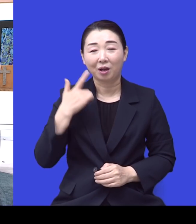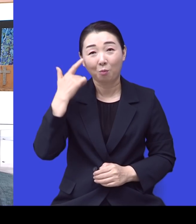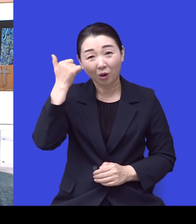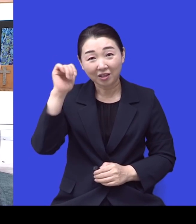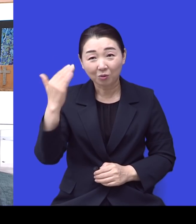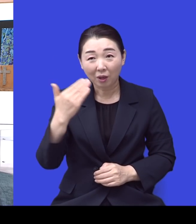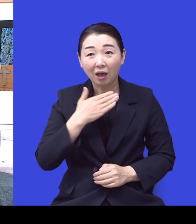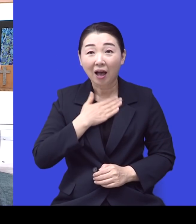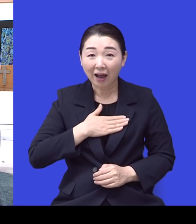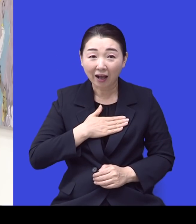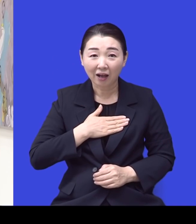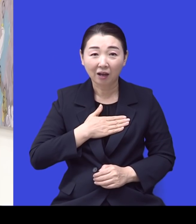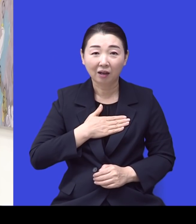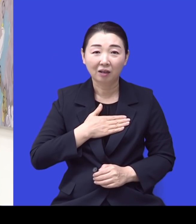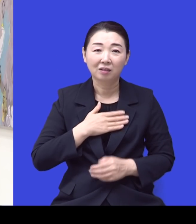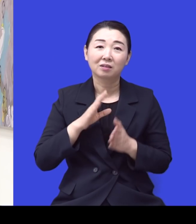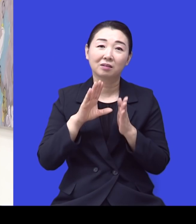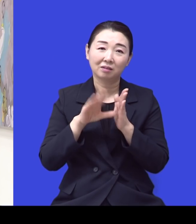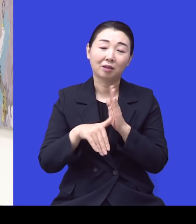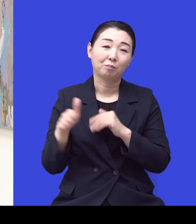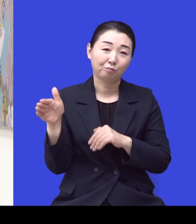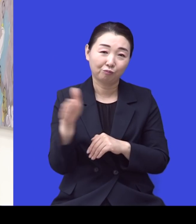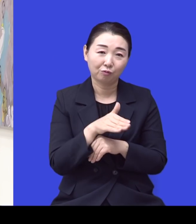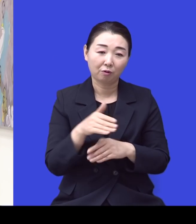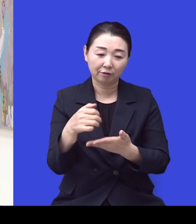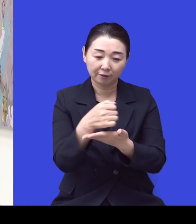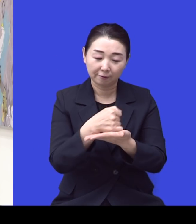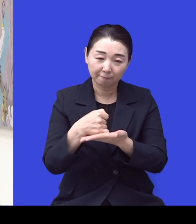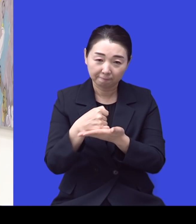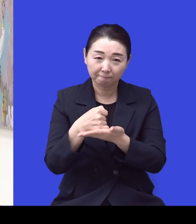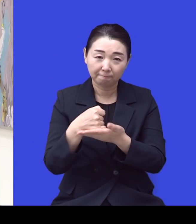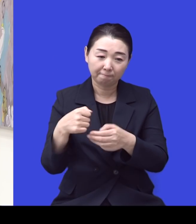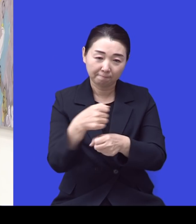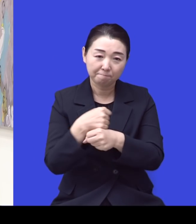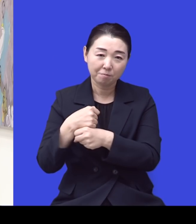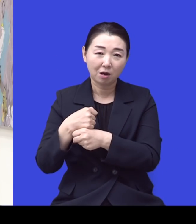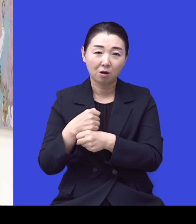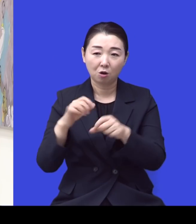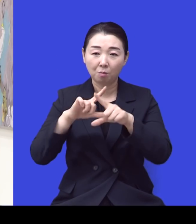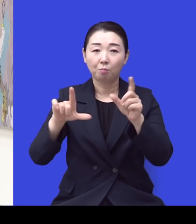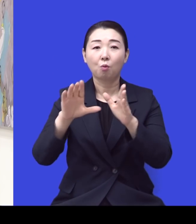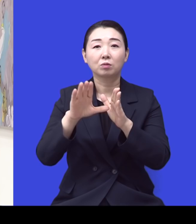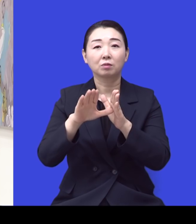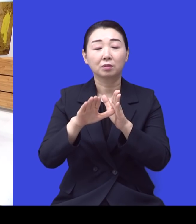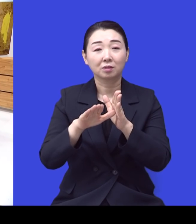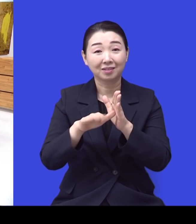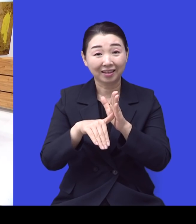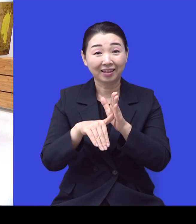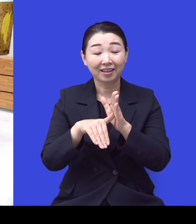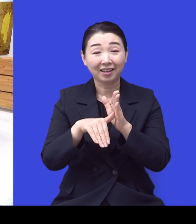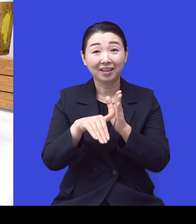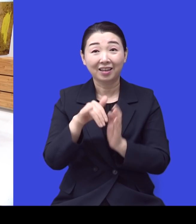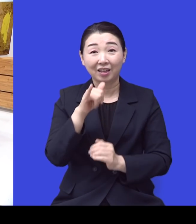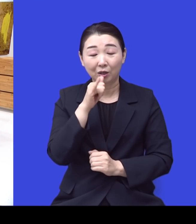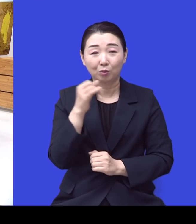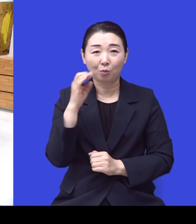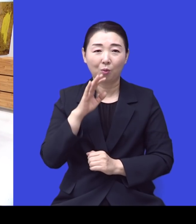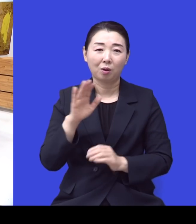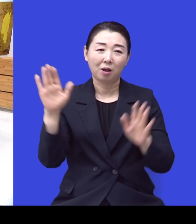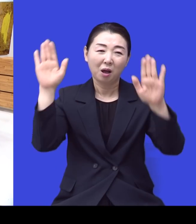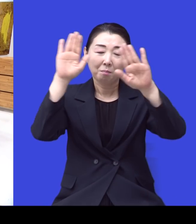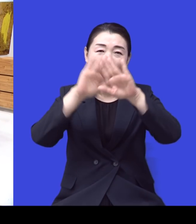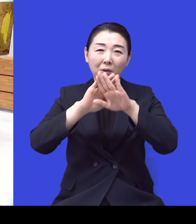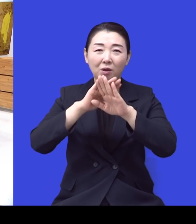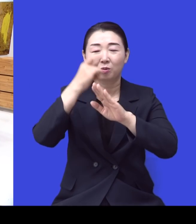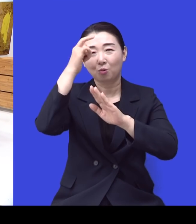된다는 걸 안 순간부터 네. 그 짐을 싸서 그 평상시에 있다가 밤 되면 그 당시 교회가 철야를 할 수